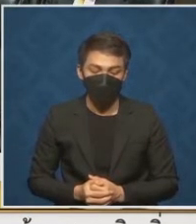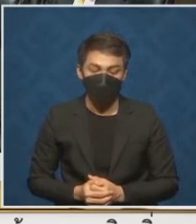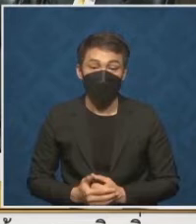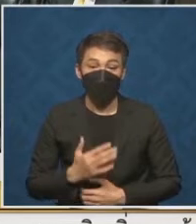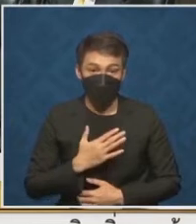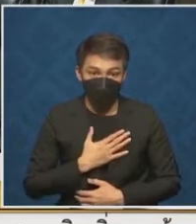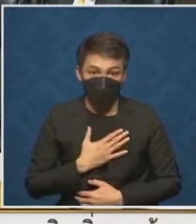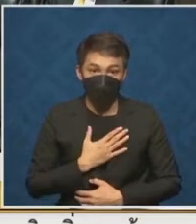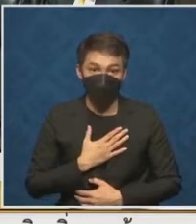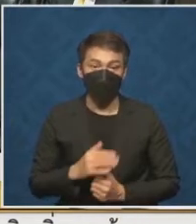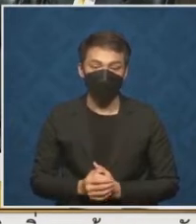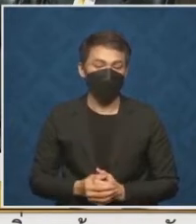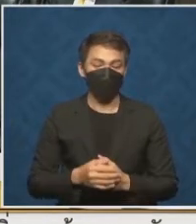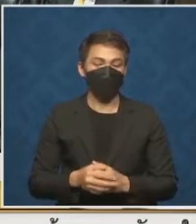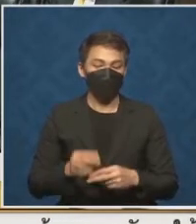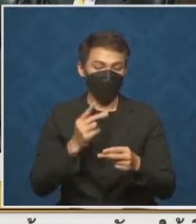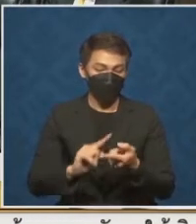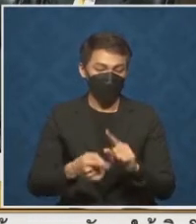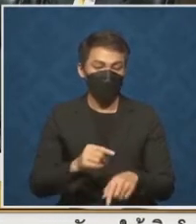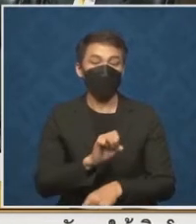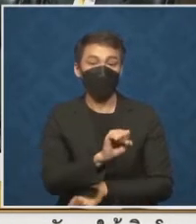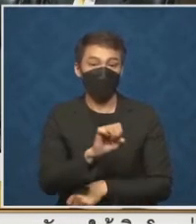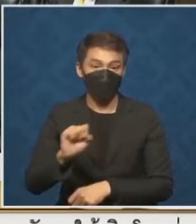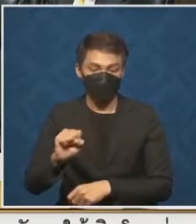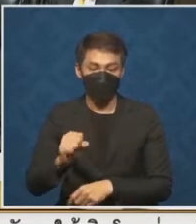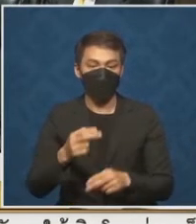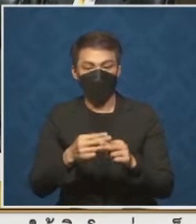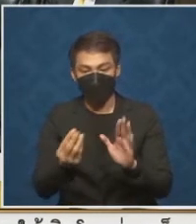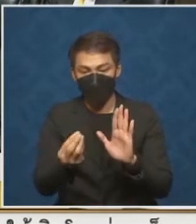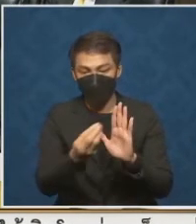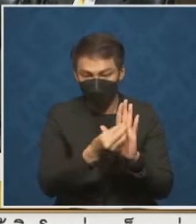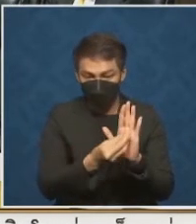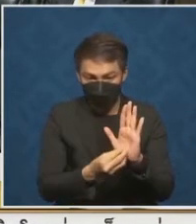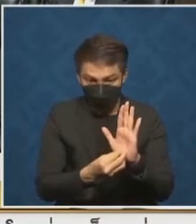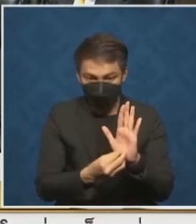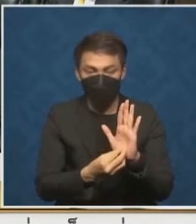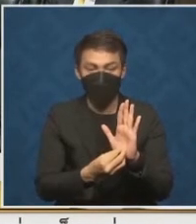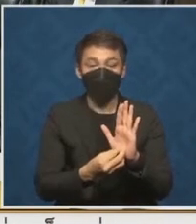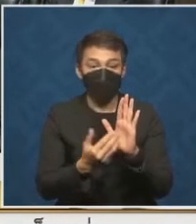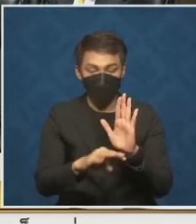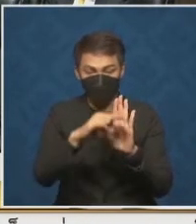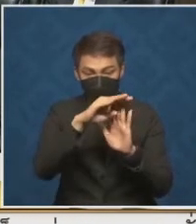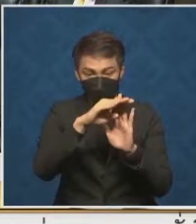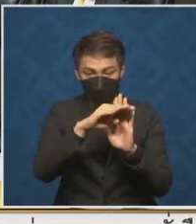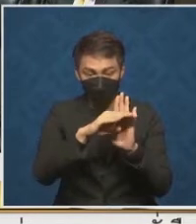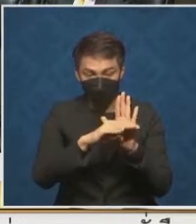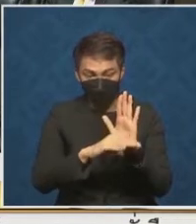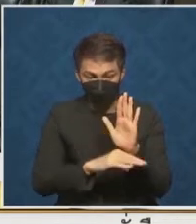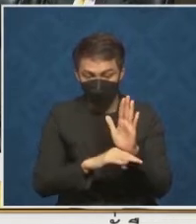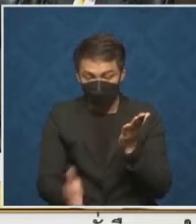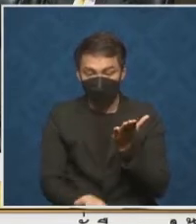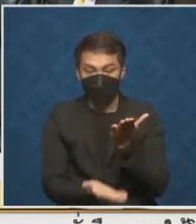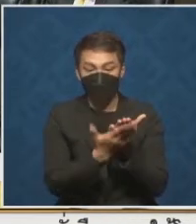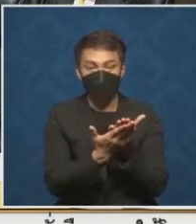กระผมแม่และผู้ร่วมลงรายชื่อในฐานะสมาชิกสภาผู้แทนราษฎรที่มี